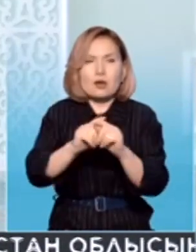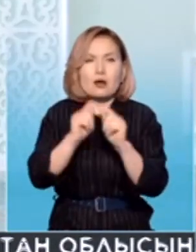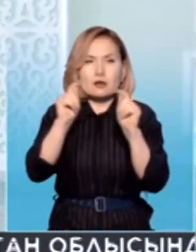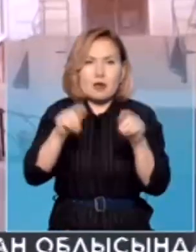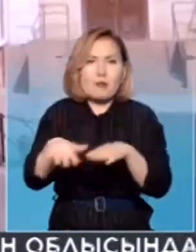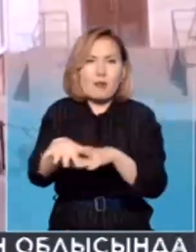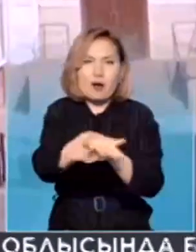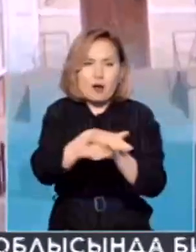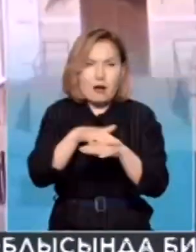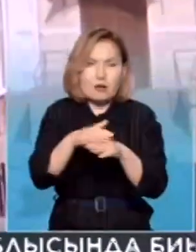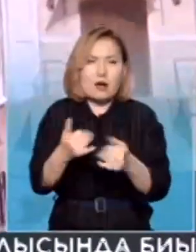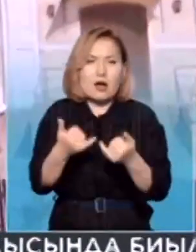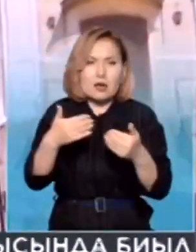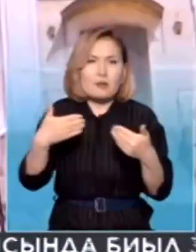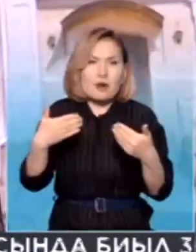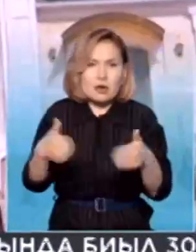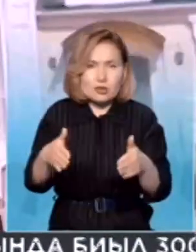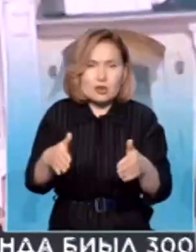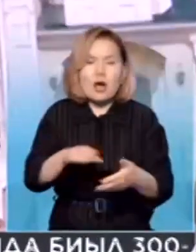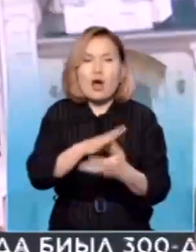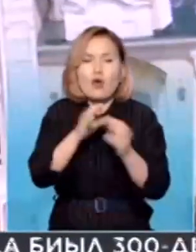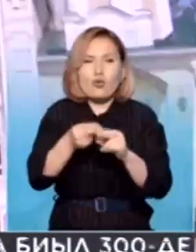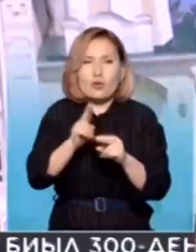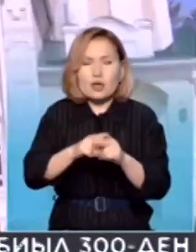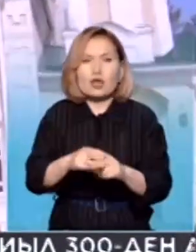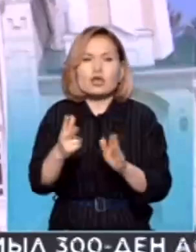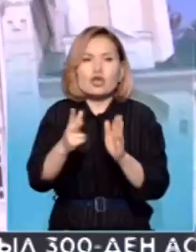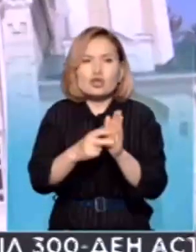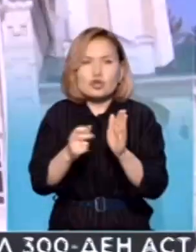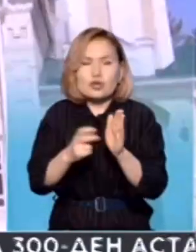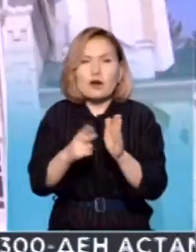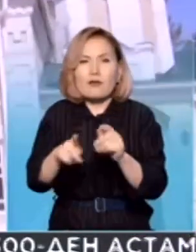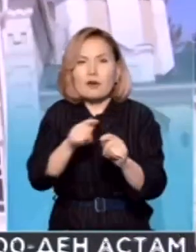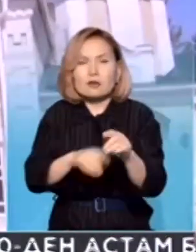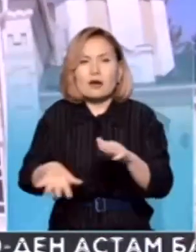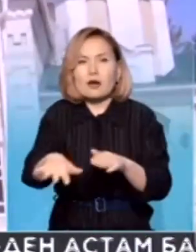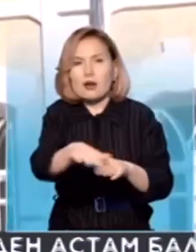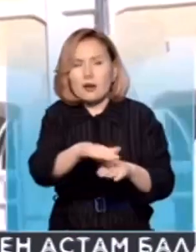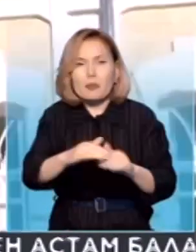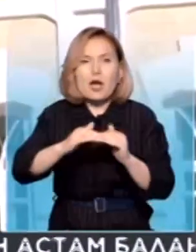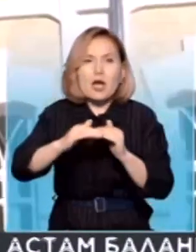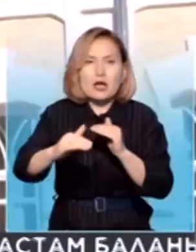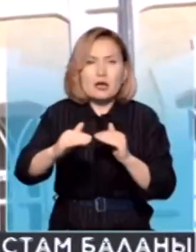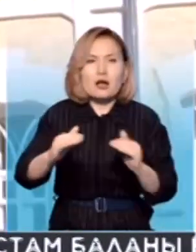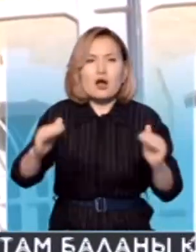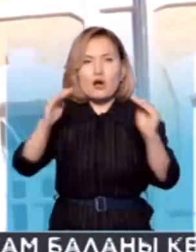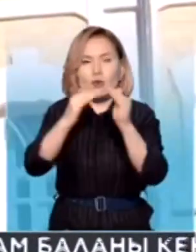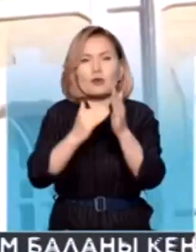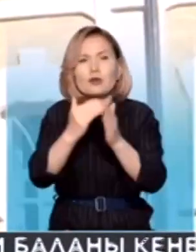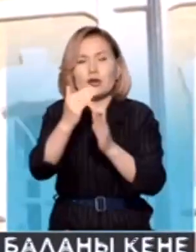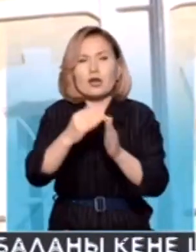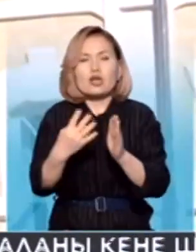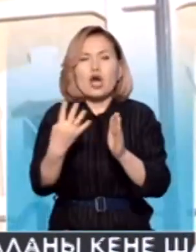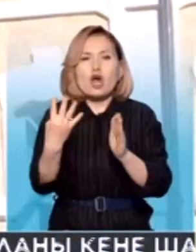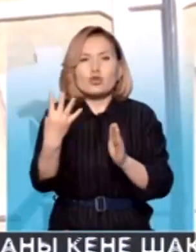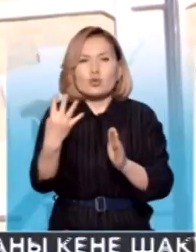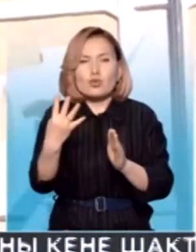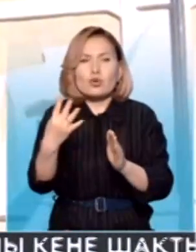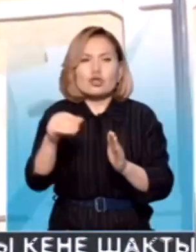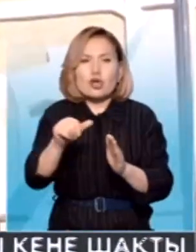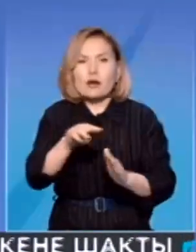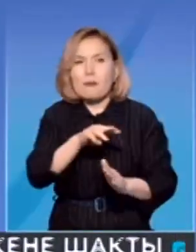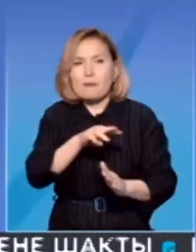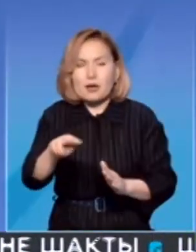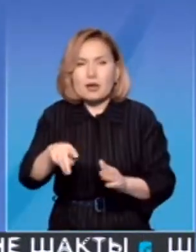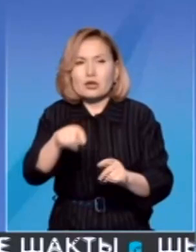есігін ашты. Мешіттің аумағы 800 шаршы метр, ғимараттың еденінен төбесіне дейінгі биіктігі 4,5 метр,